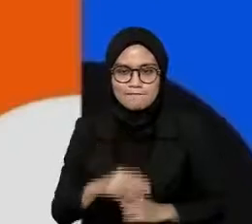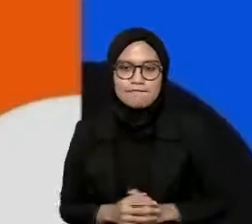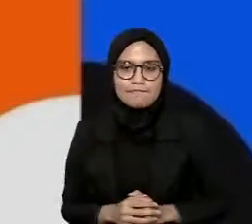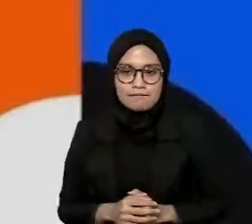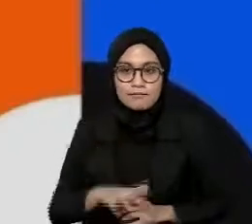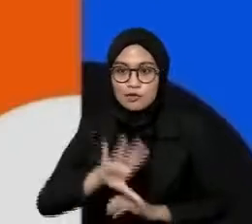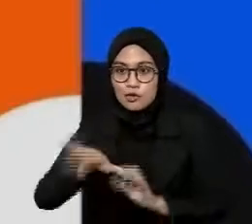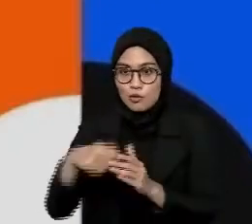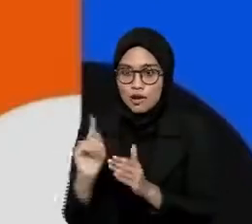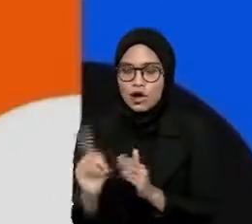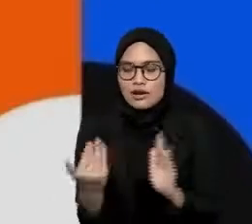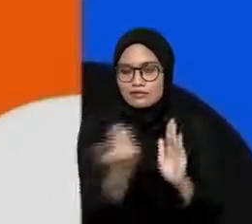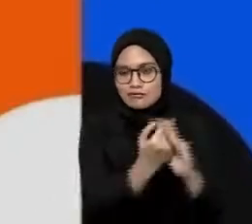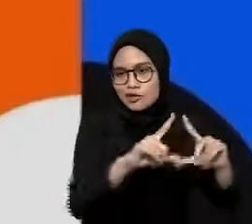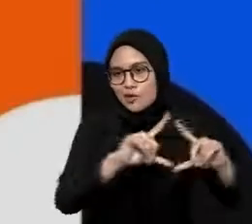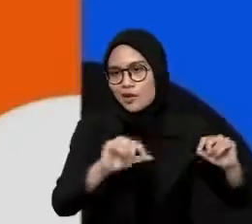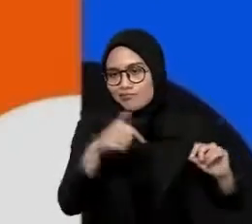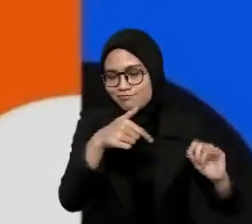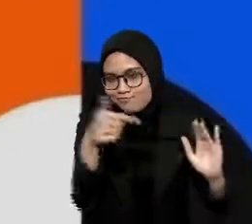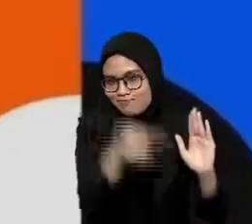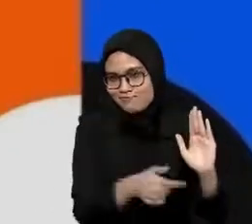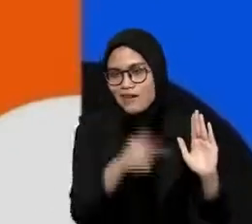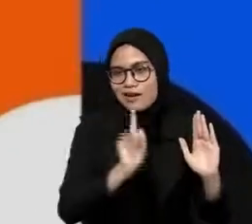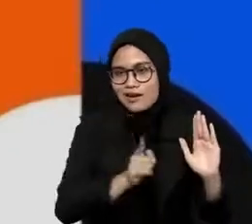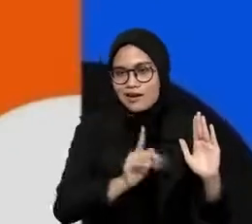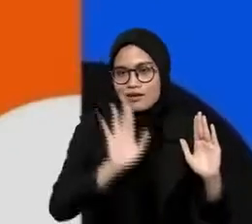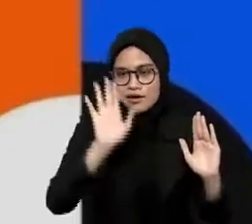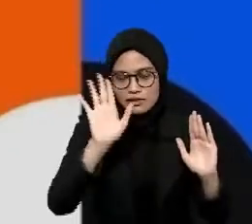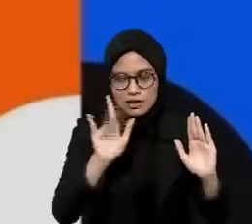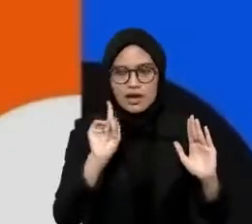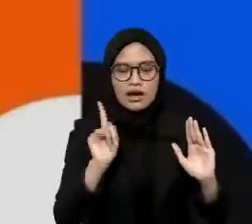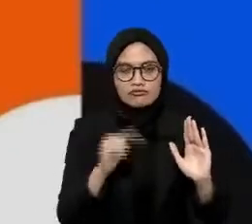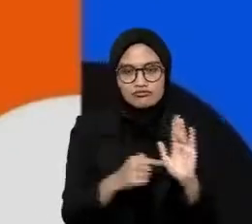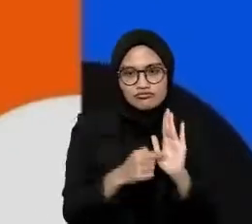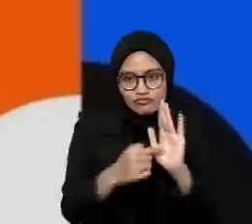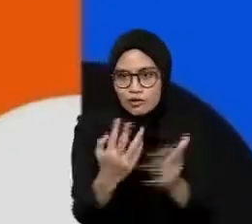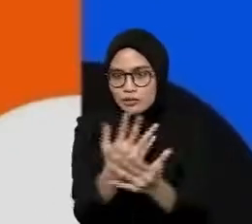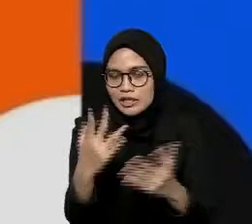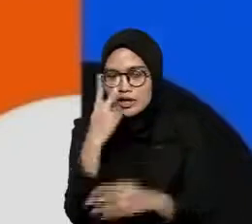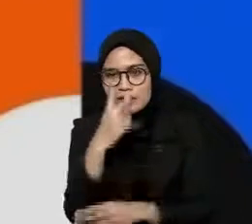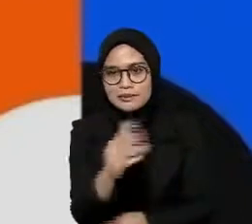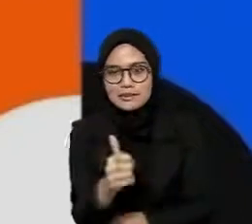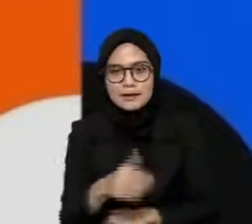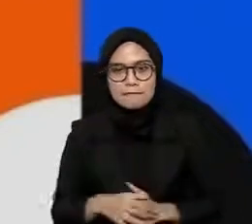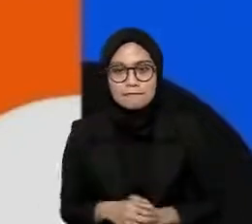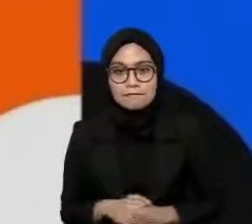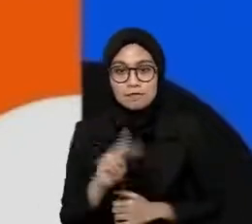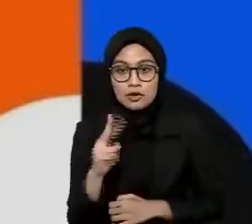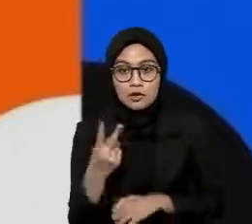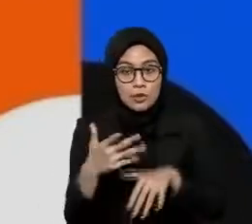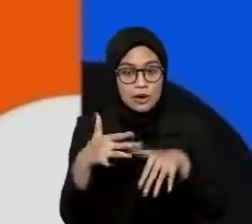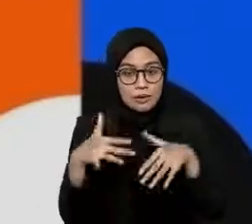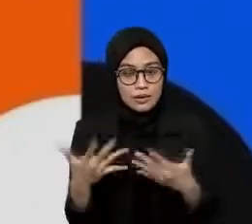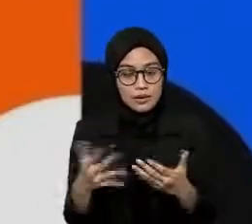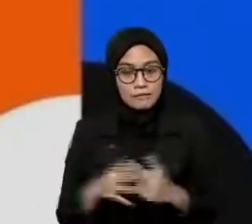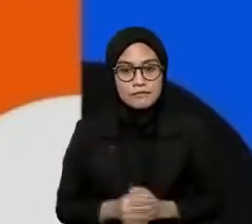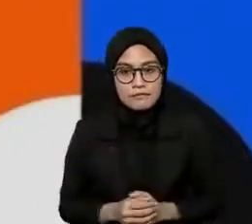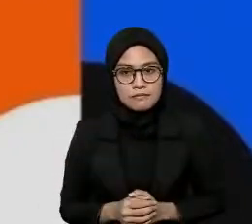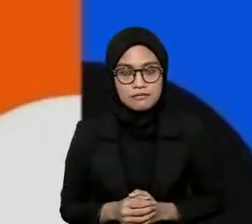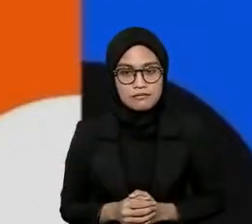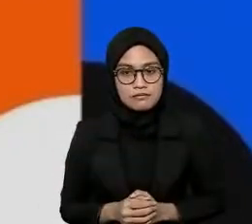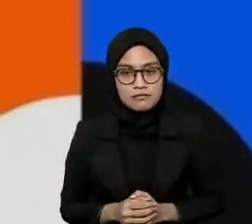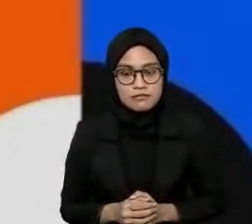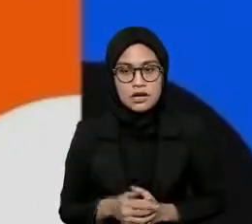dalam sebuah surat edaran yang akan diterbitkan dalam waktu dekat. Kemudian yang kedua, akan dilakukan juga